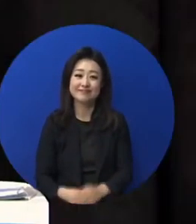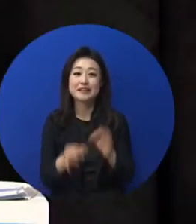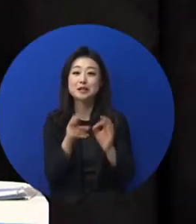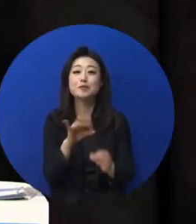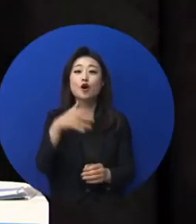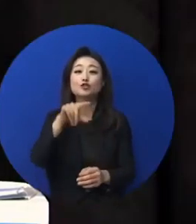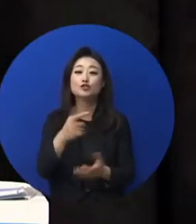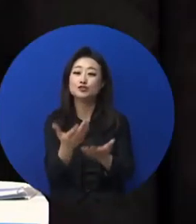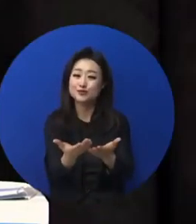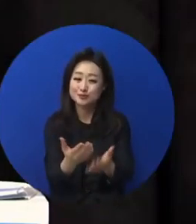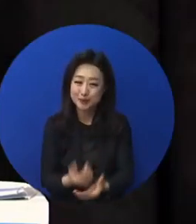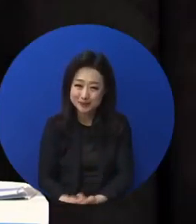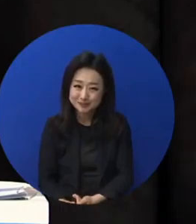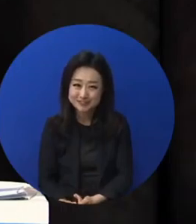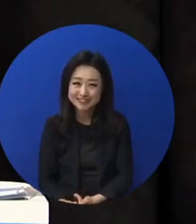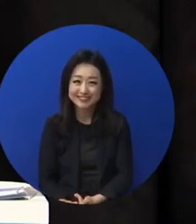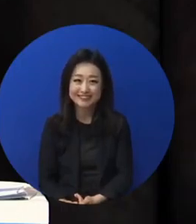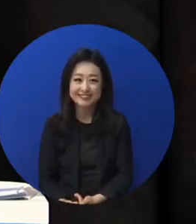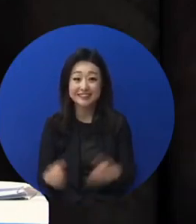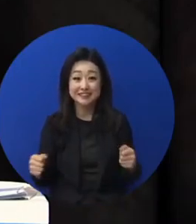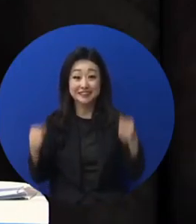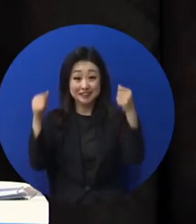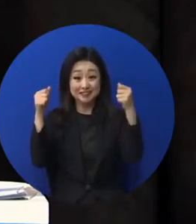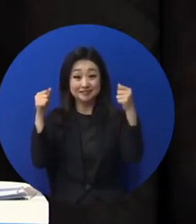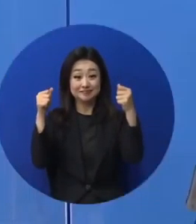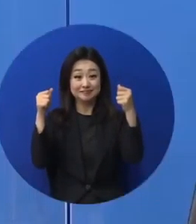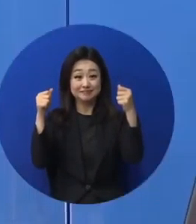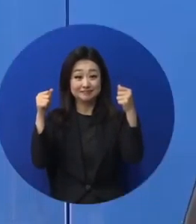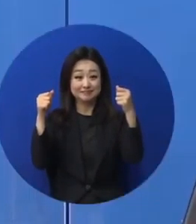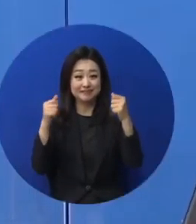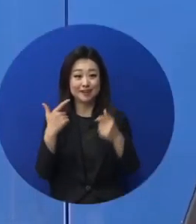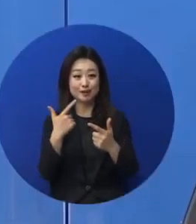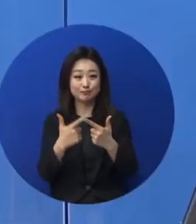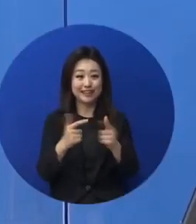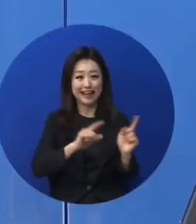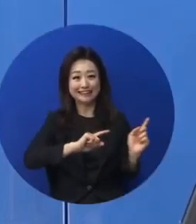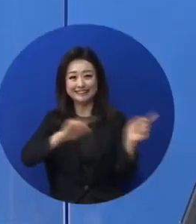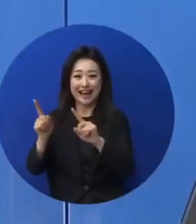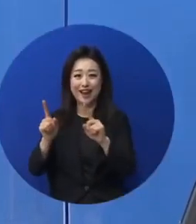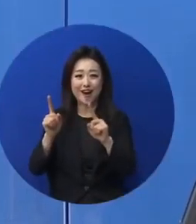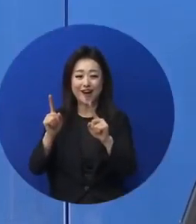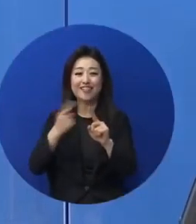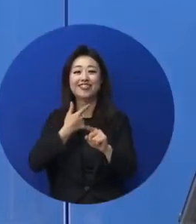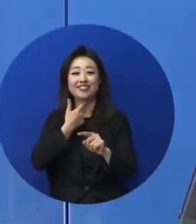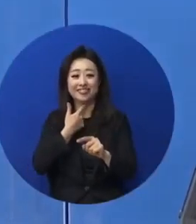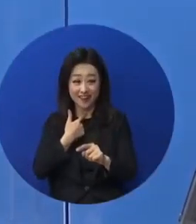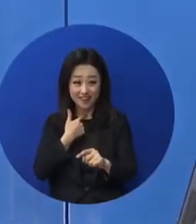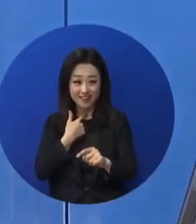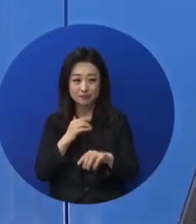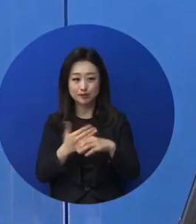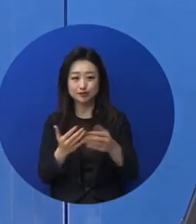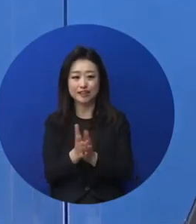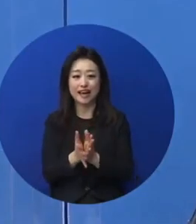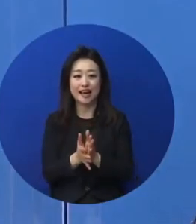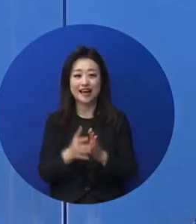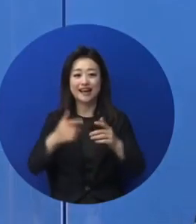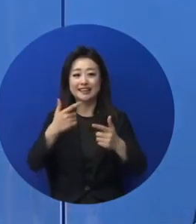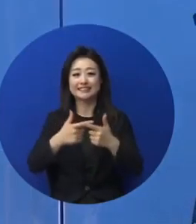김영춘 후보입니다. 예. 부산 살려낸 민주당 시장이 되고 싶습니다. 예. 10자